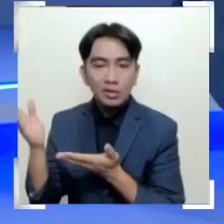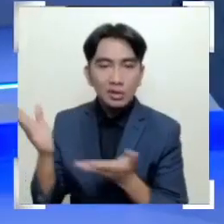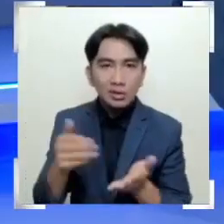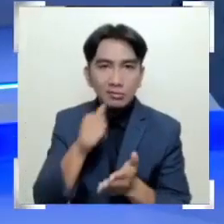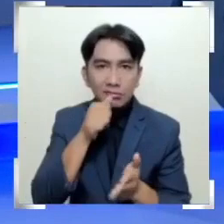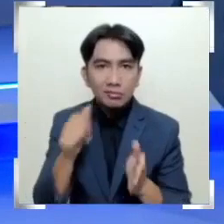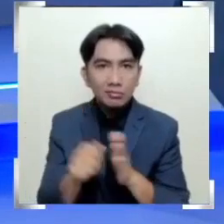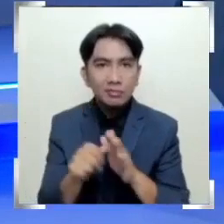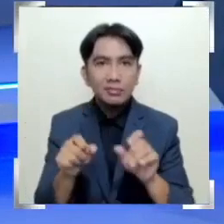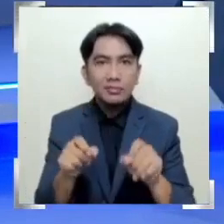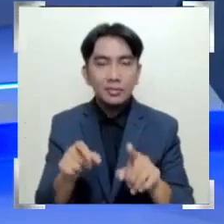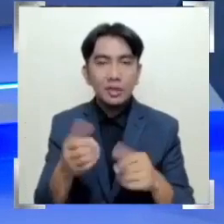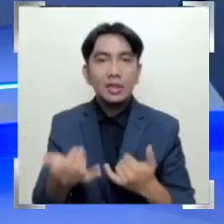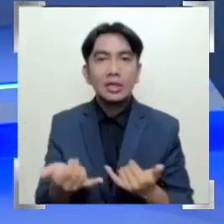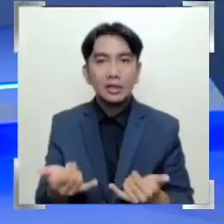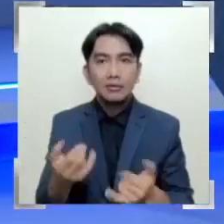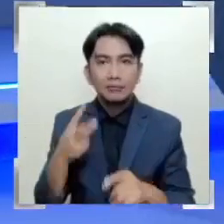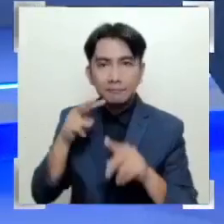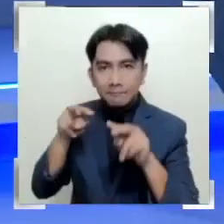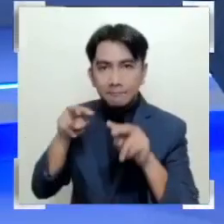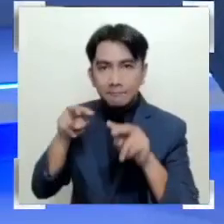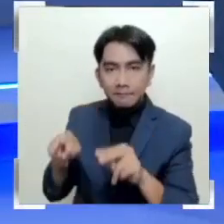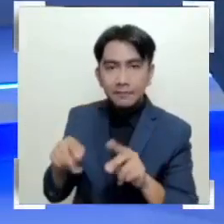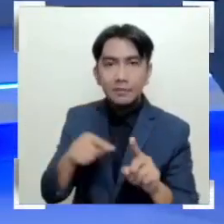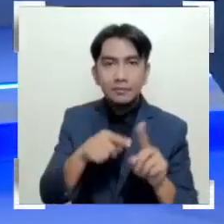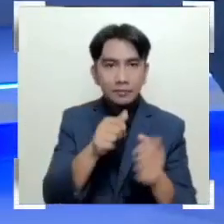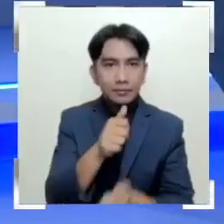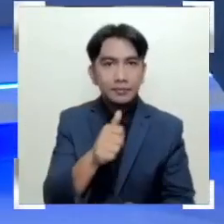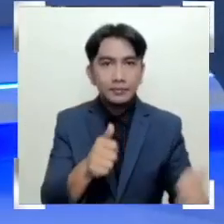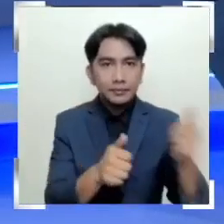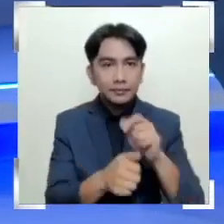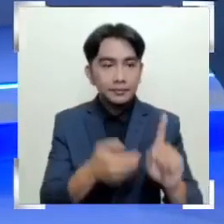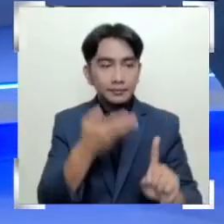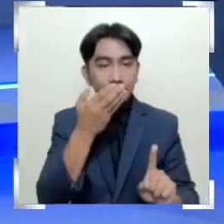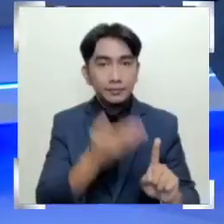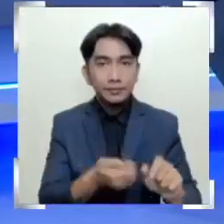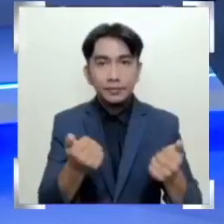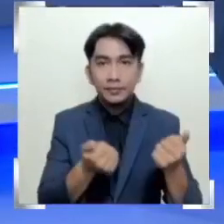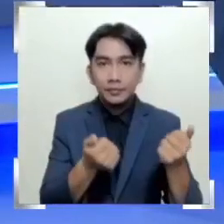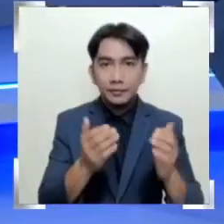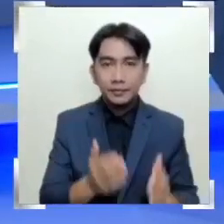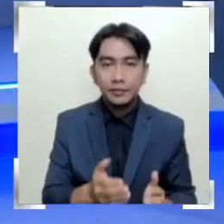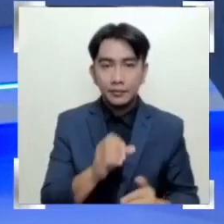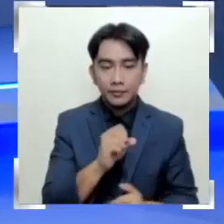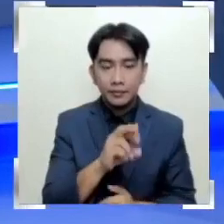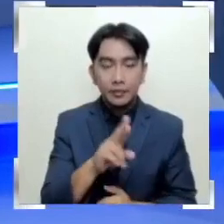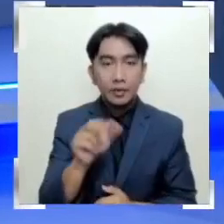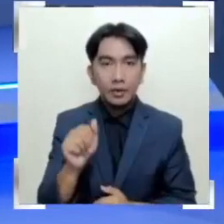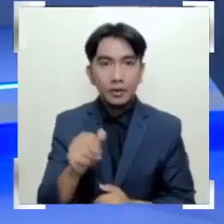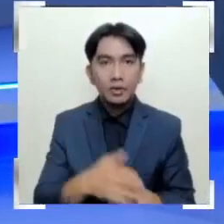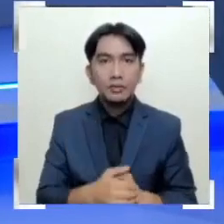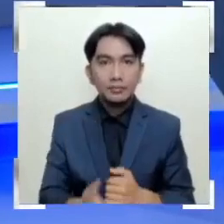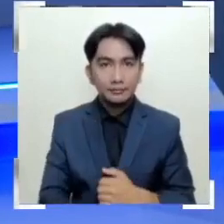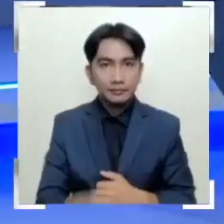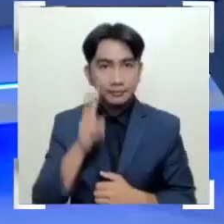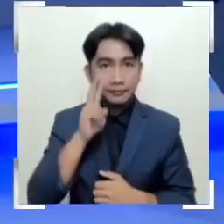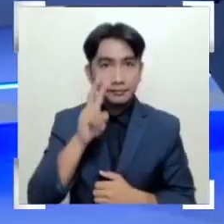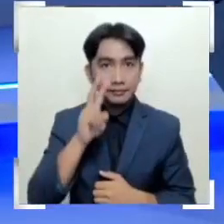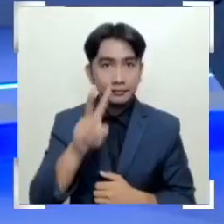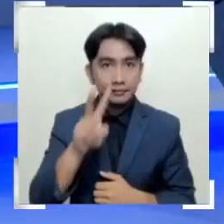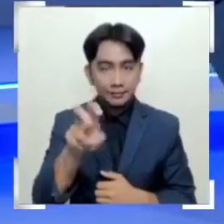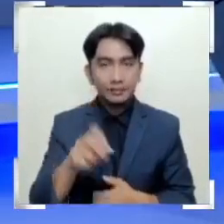bagong acting administrator ng Sugar Regulatory Administration o SRA. Saksi si Bernadette Reyes.